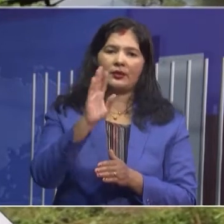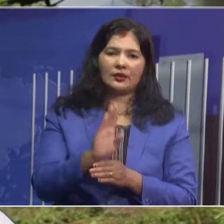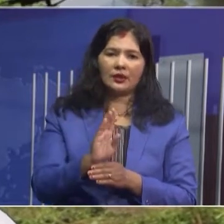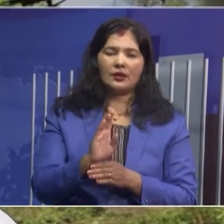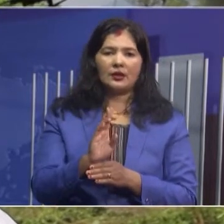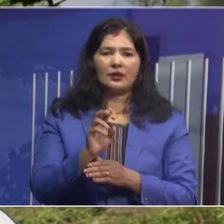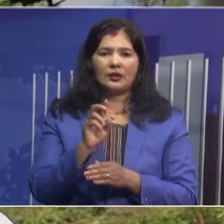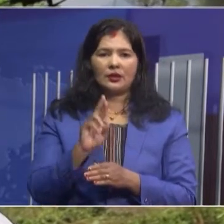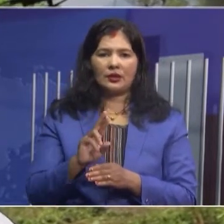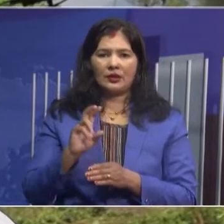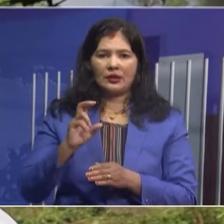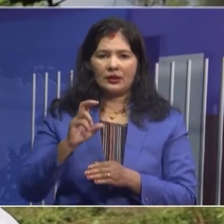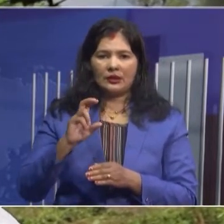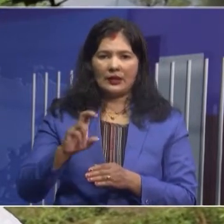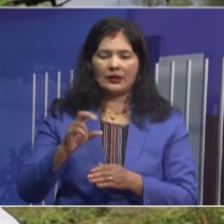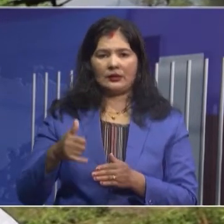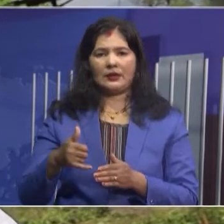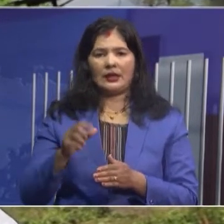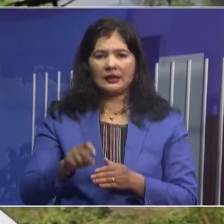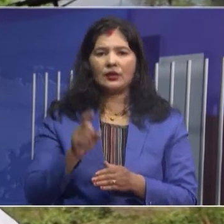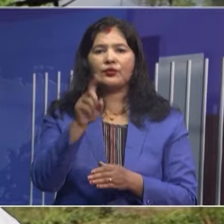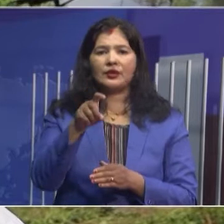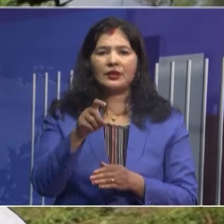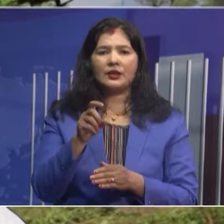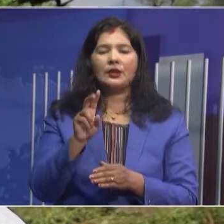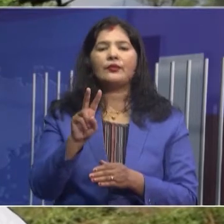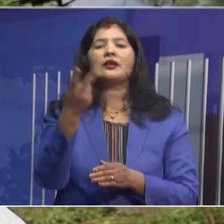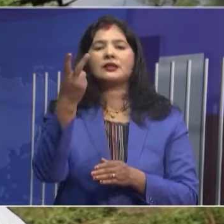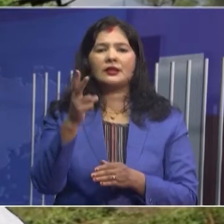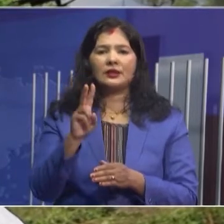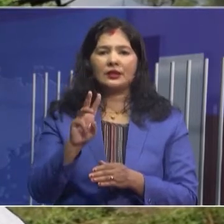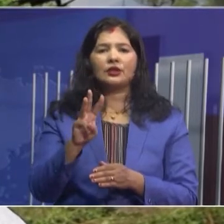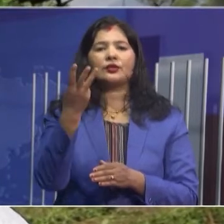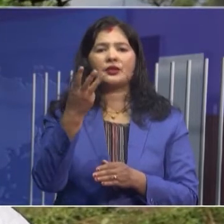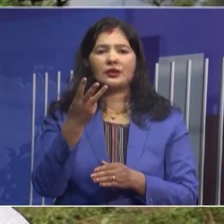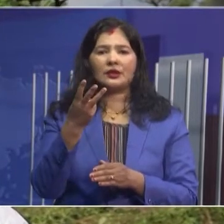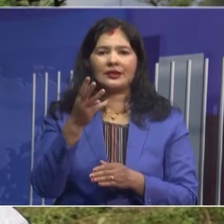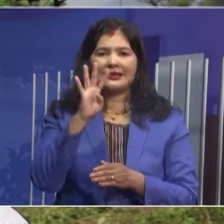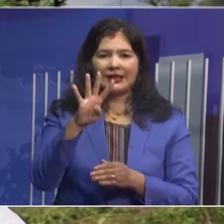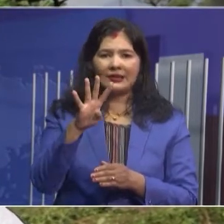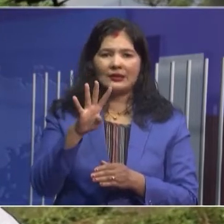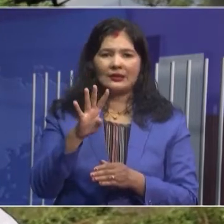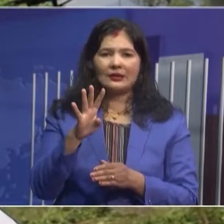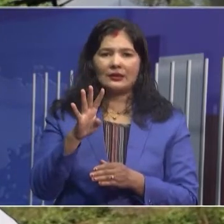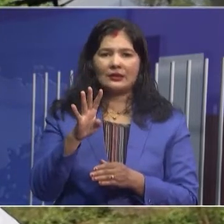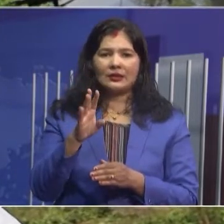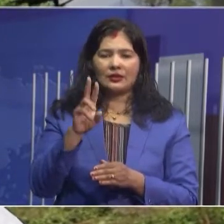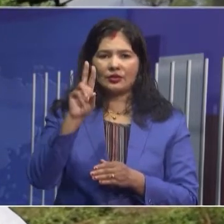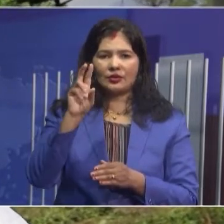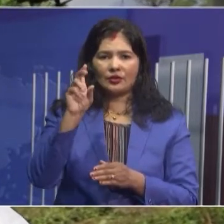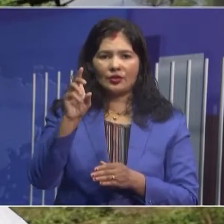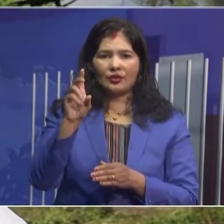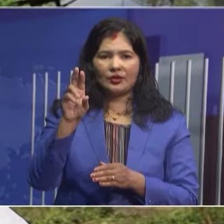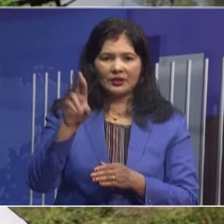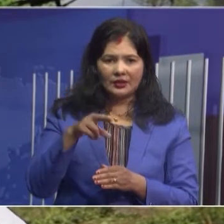बाहिर देउखुरीको त्योमा आज भोलि पर्सि निकोसी गरेर जम्मा जम्मै 3 ट्रिप हुन्छ कि 3 ट्रिपको त आइसकेको छ।